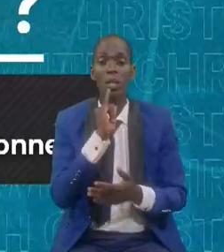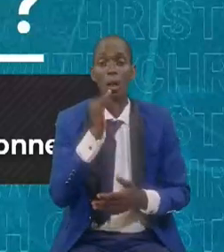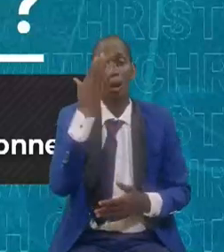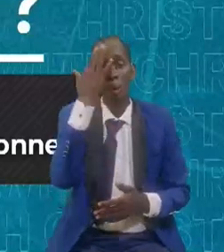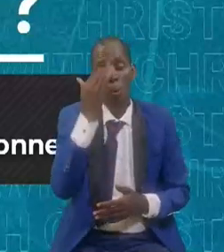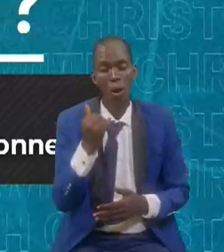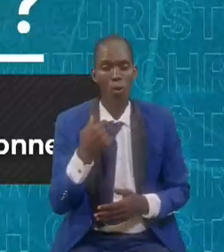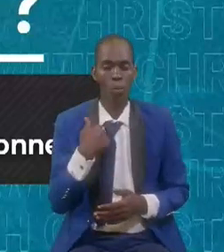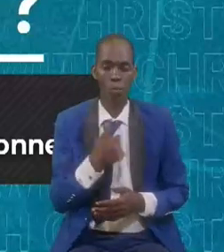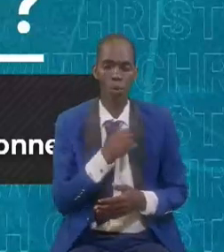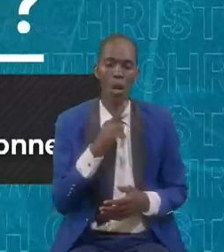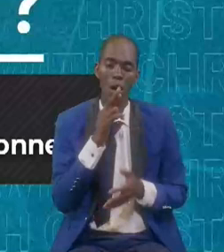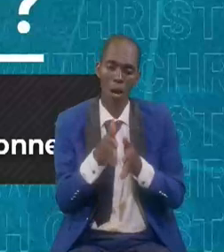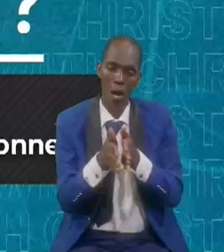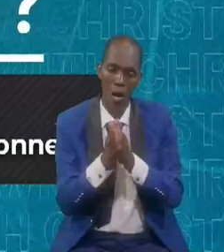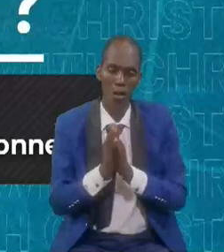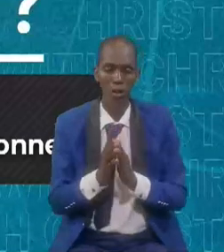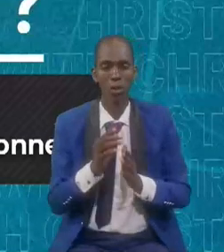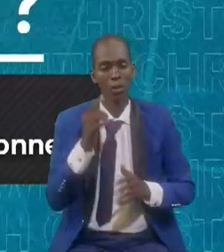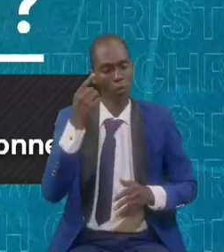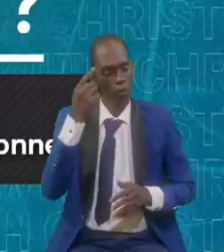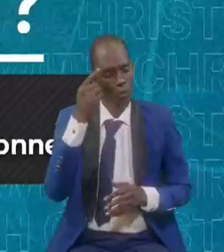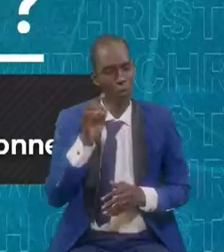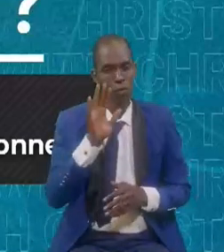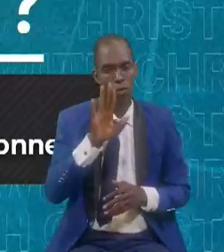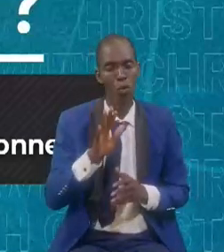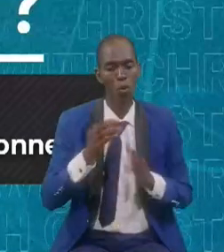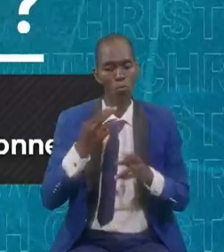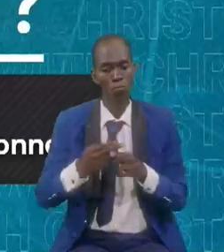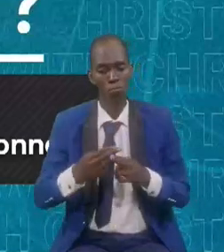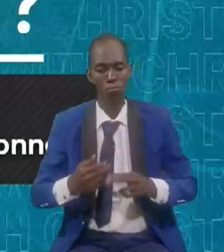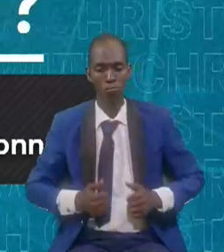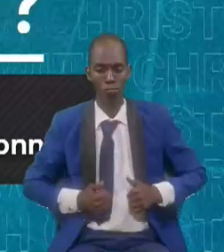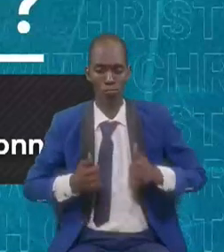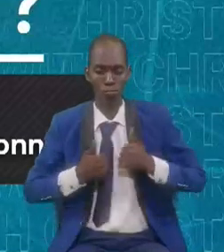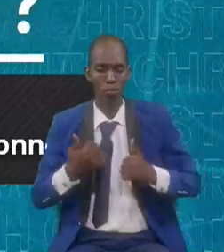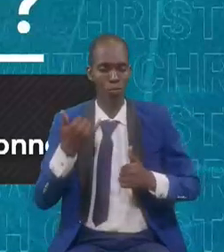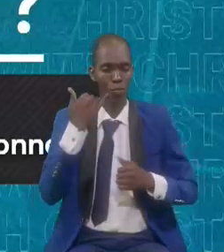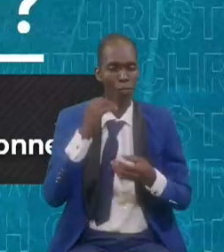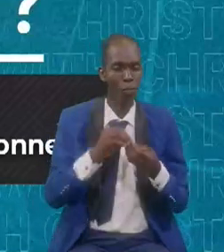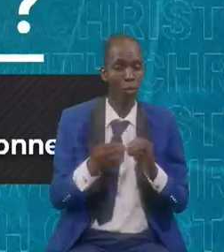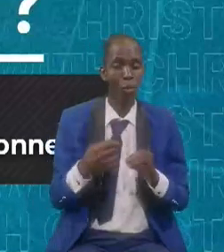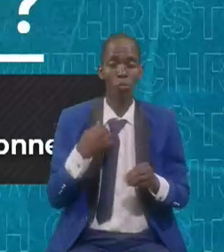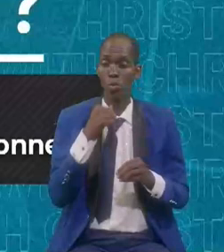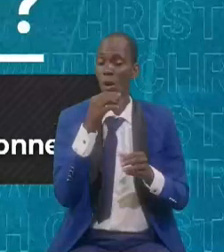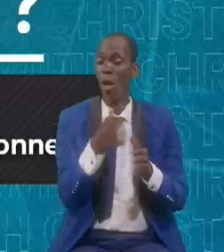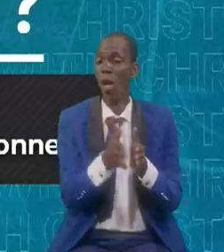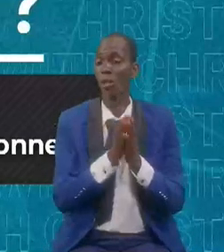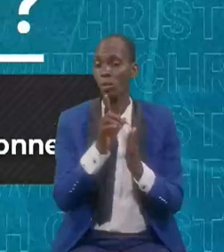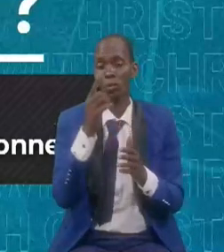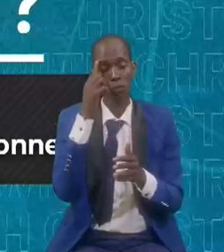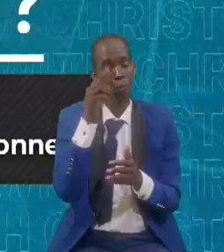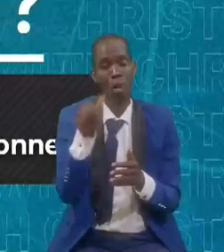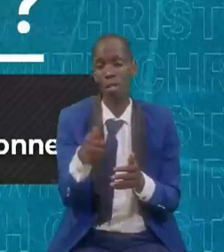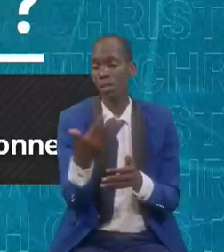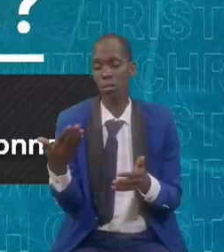C'est pourquoi nous faisons ce que nous faisons. Nous ne vous demandons pas de l'argent. C'est pour votre bien-être